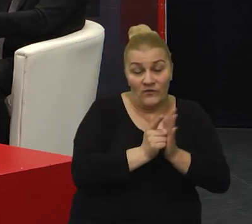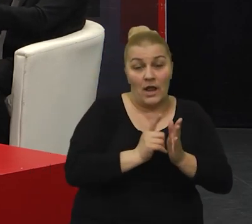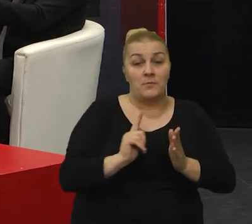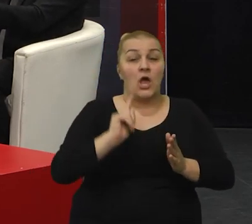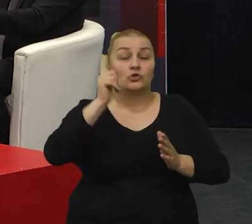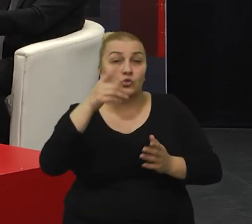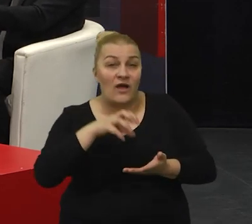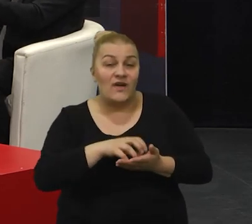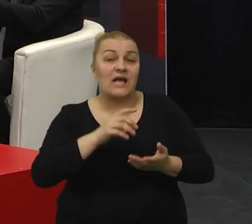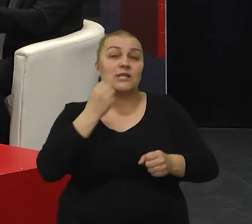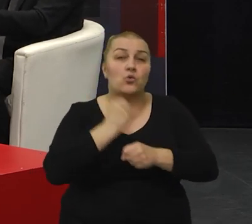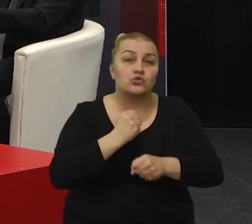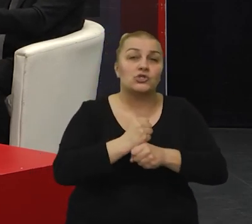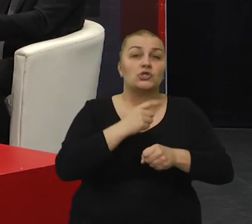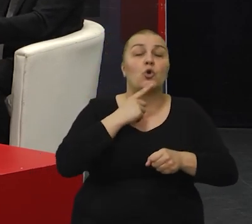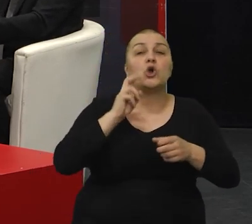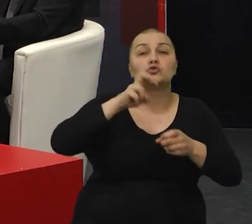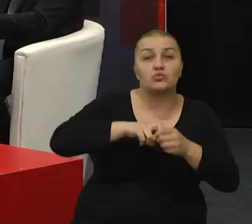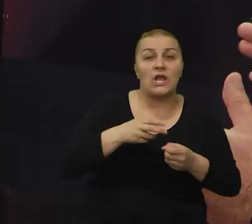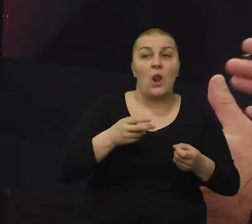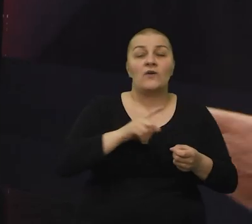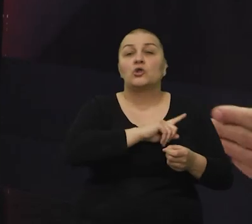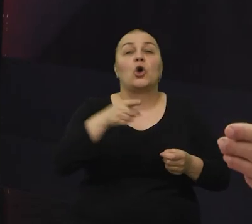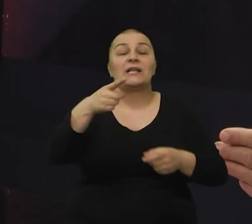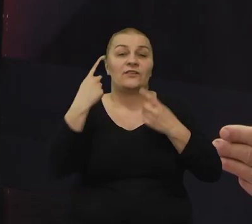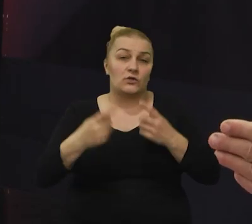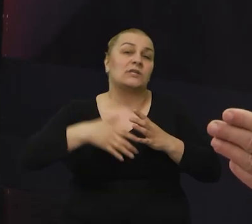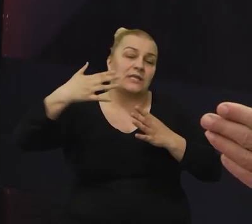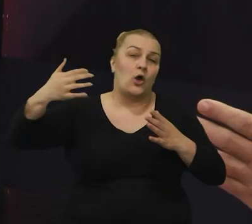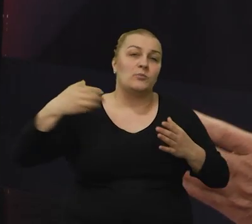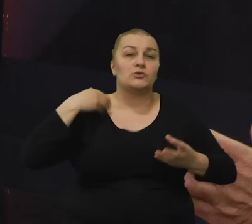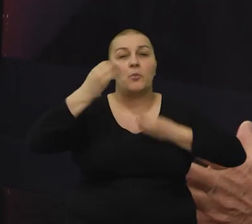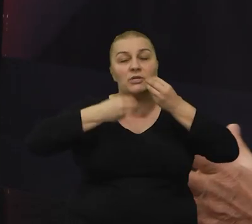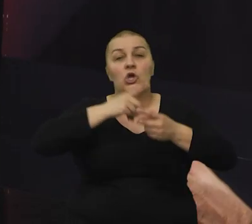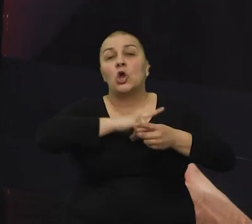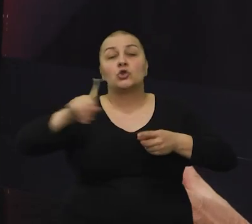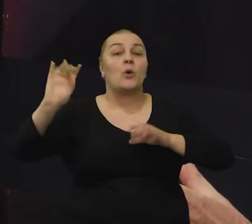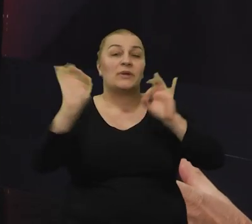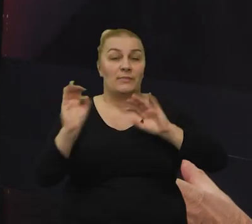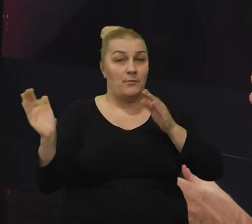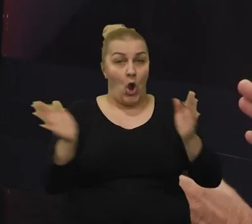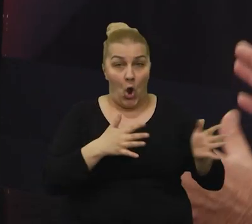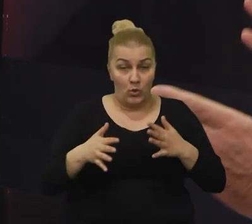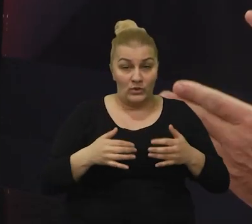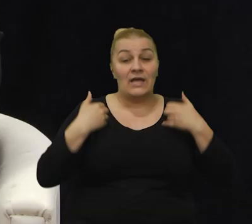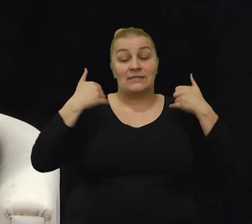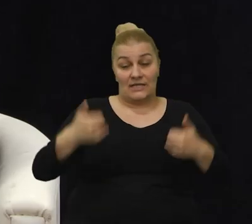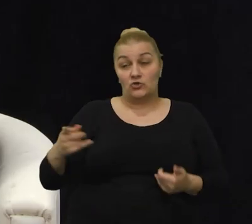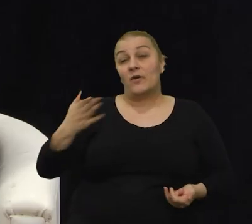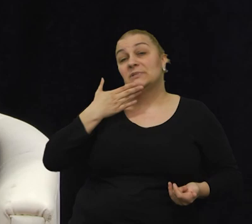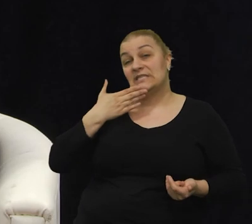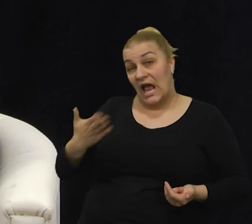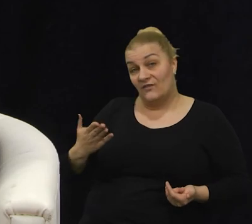drugoj fazi, o učincima, tko je sve sudjelovao, kako to je izgledao, dokaz ste vi ostali, pa ćemo se dotaknuti sve do pripreme Oluje. Sad